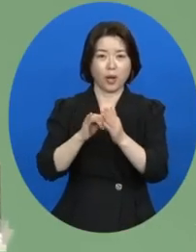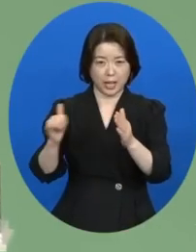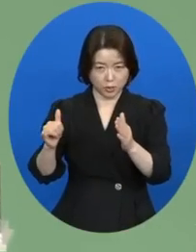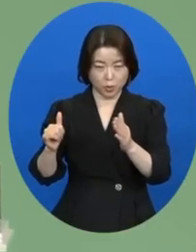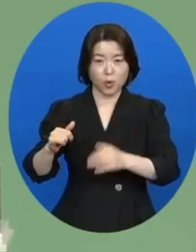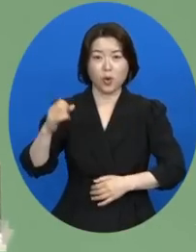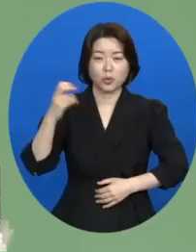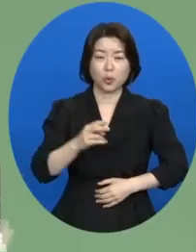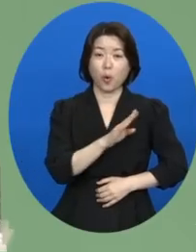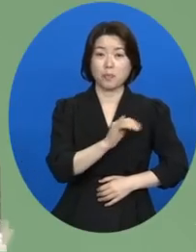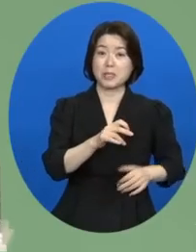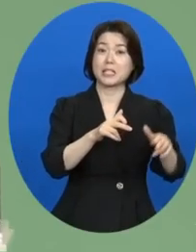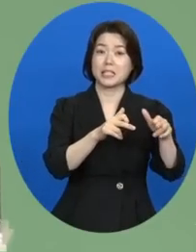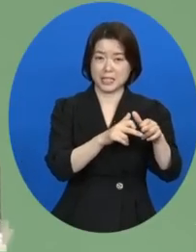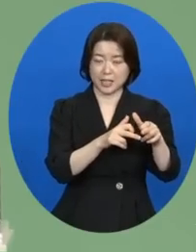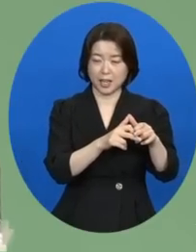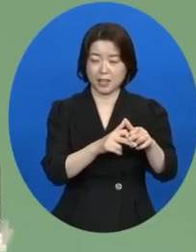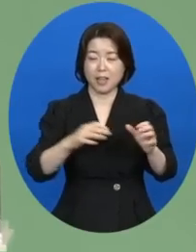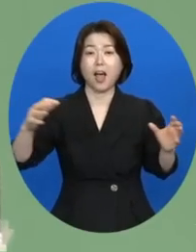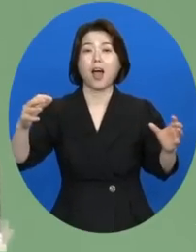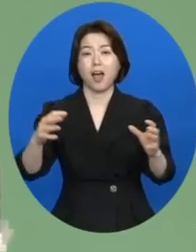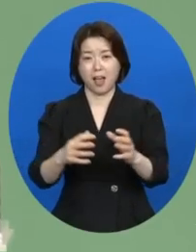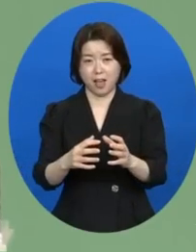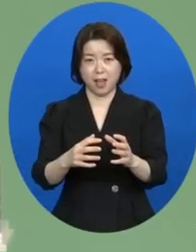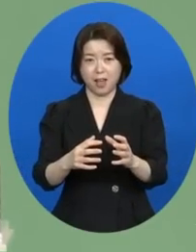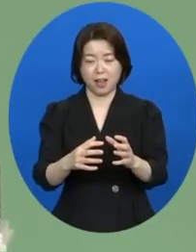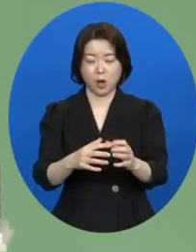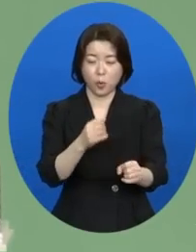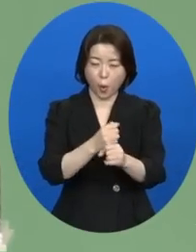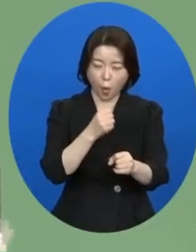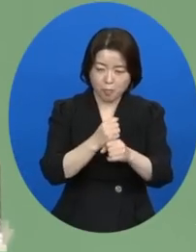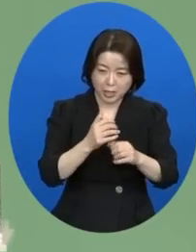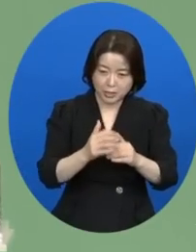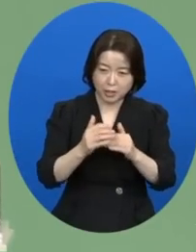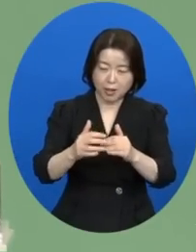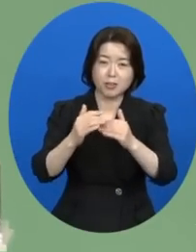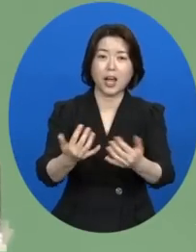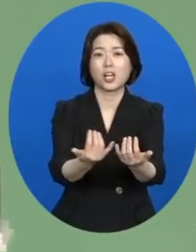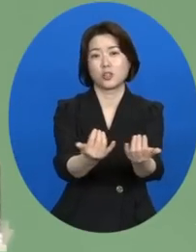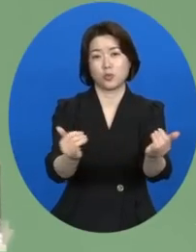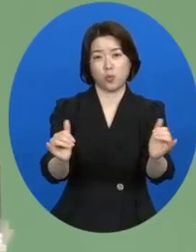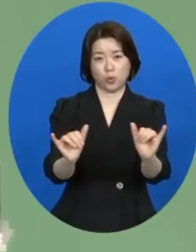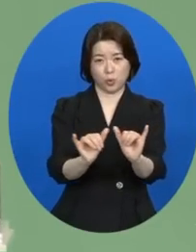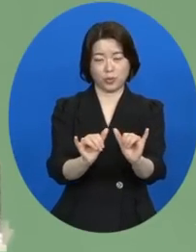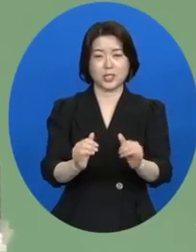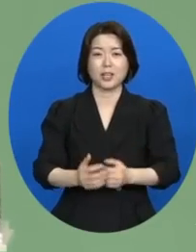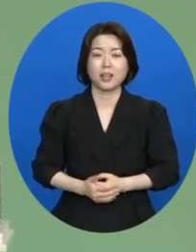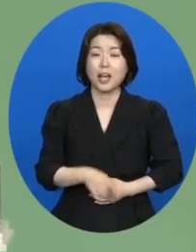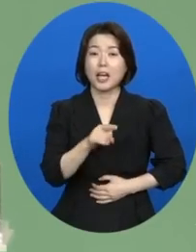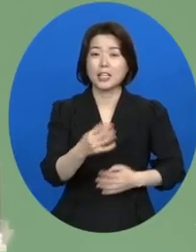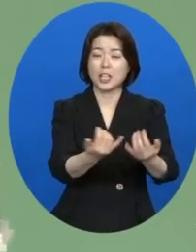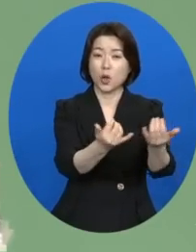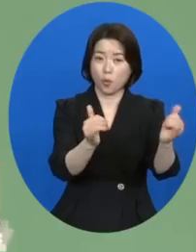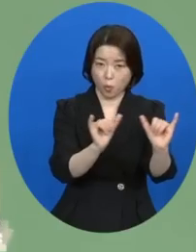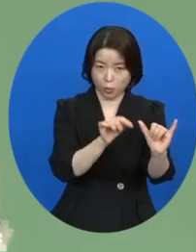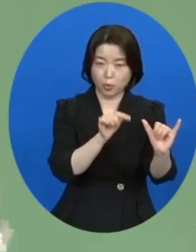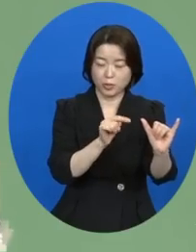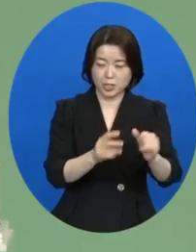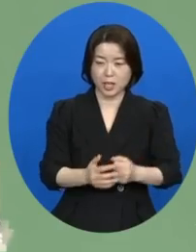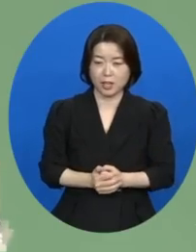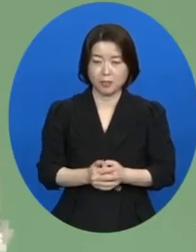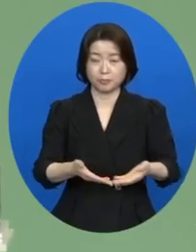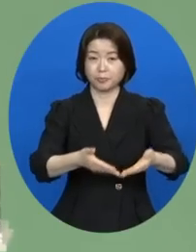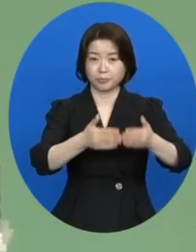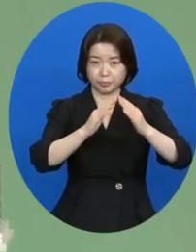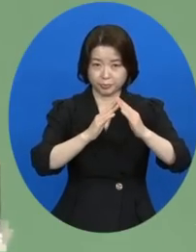그리고 비장애인이 함께 만들어가는 공동체입니다. 이 공동체를